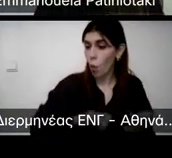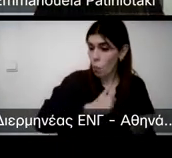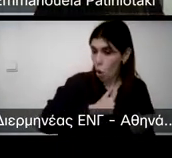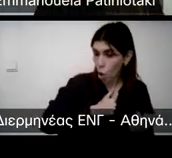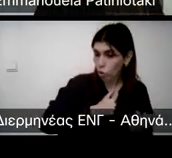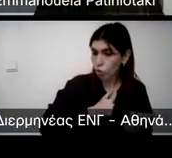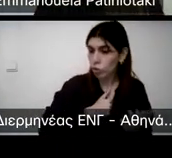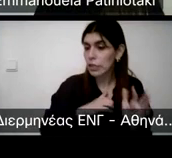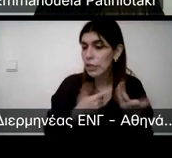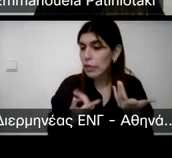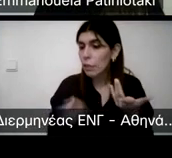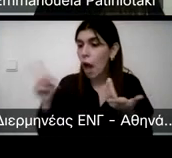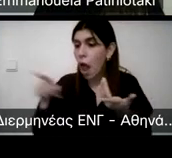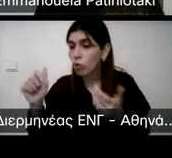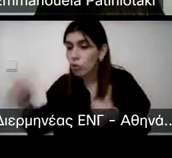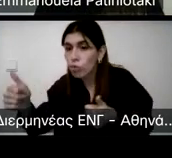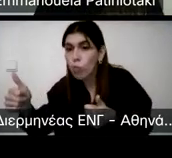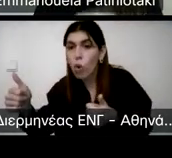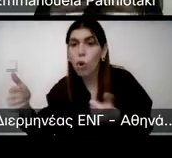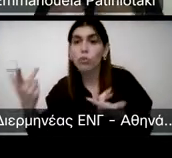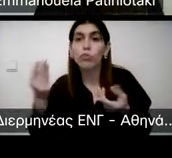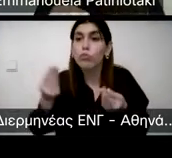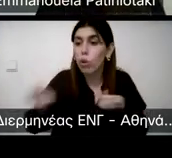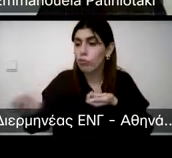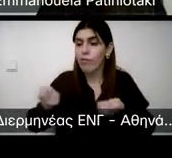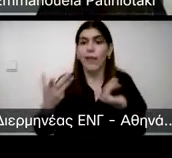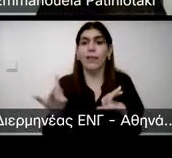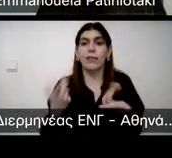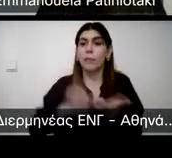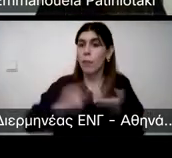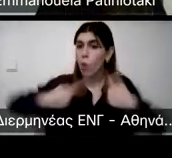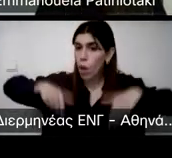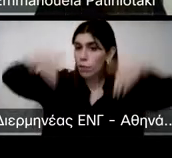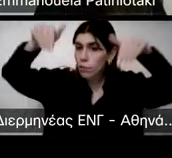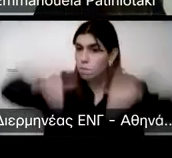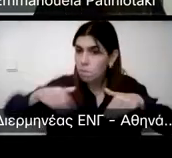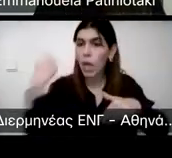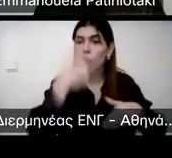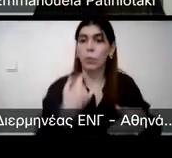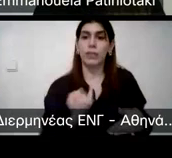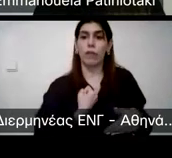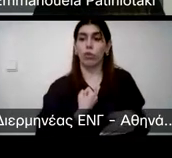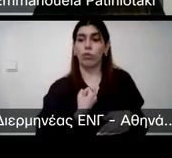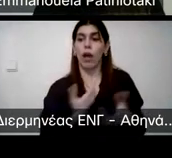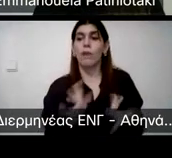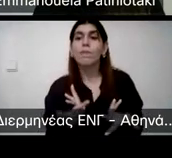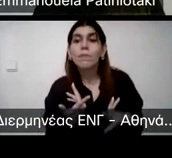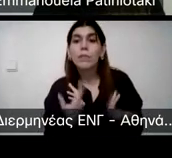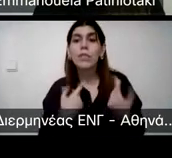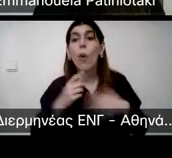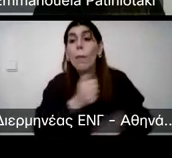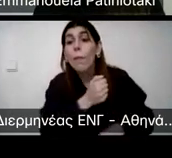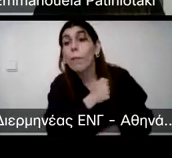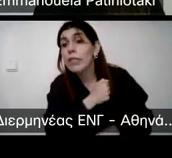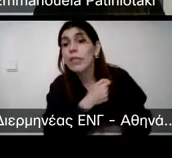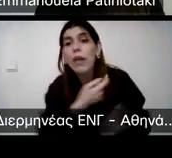επιβληθεί κάποιος όρος σε ένα μεμονωμένο άτομο ή πρέπει να γίνεται σεβαστή και η ατομική ταυτότητα. Κάθε νέος όρος, κατά την ταπεινή μου άποψη, θα